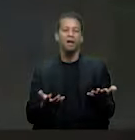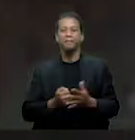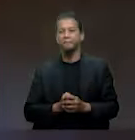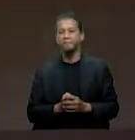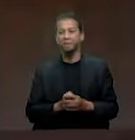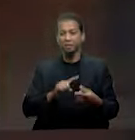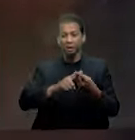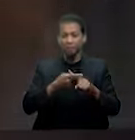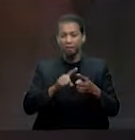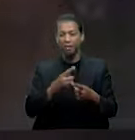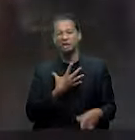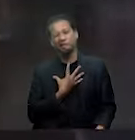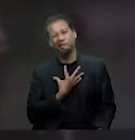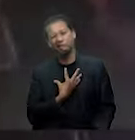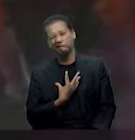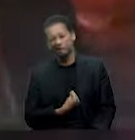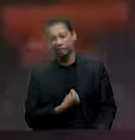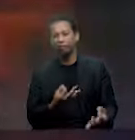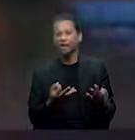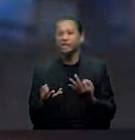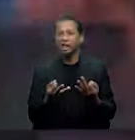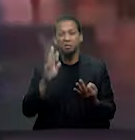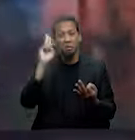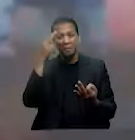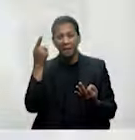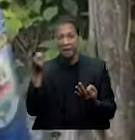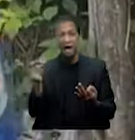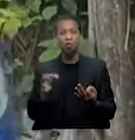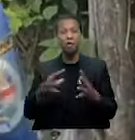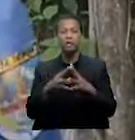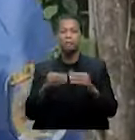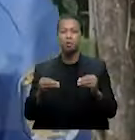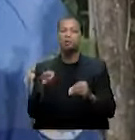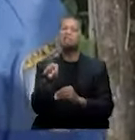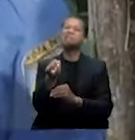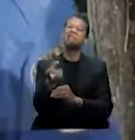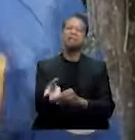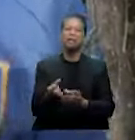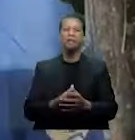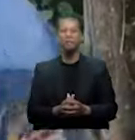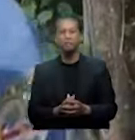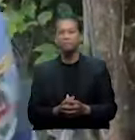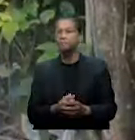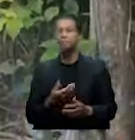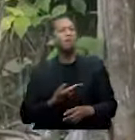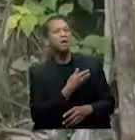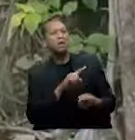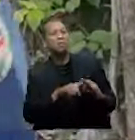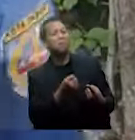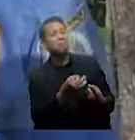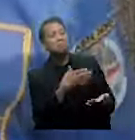almarhum menyayangkan minimnya perhatian Pemkot Depok terhadap dinas kebakaran. Sampai kapan korban teman saya?